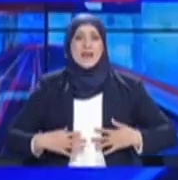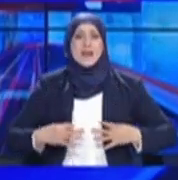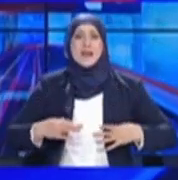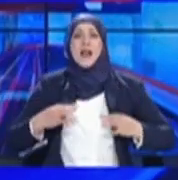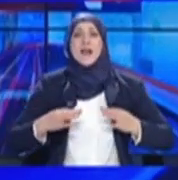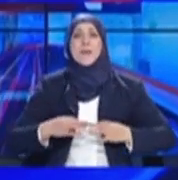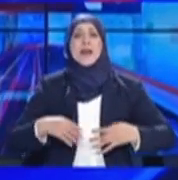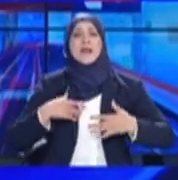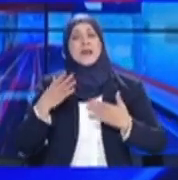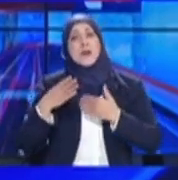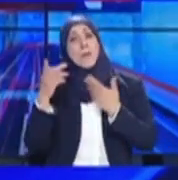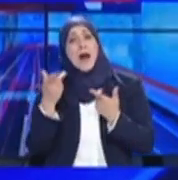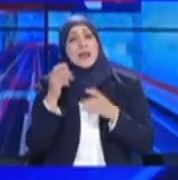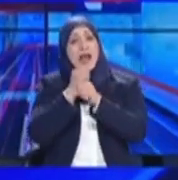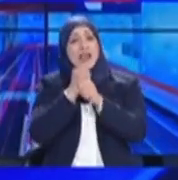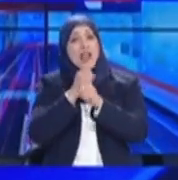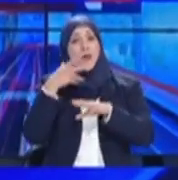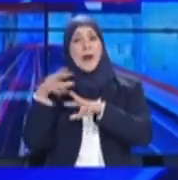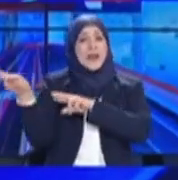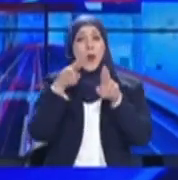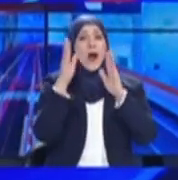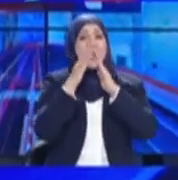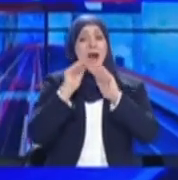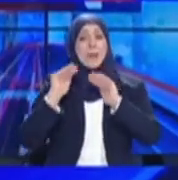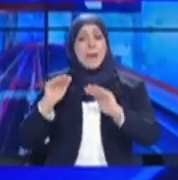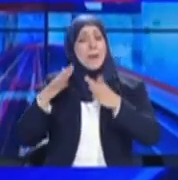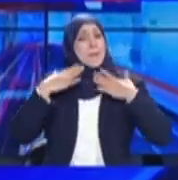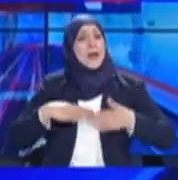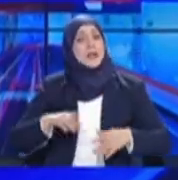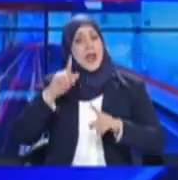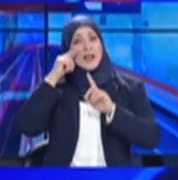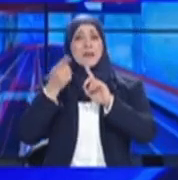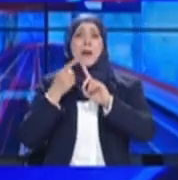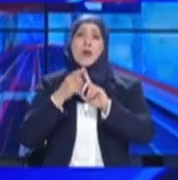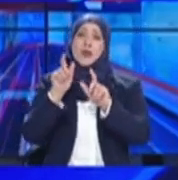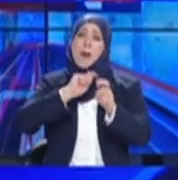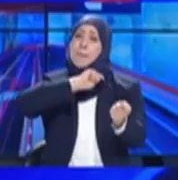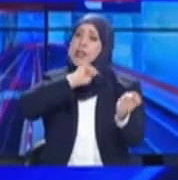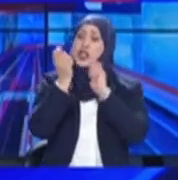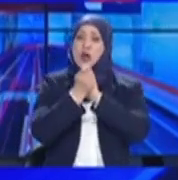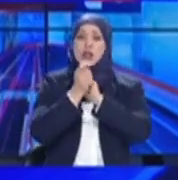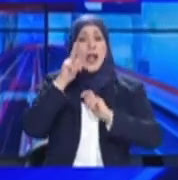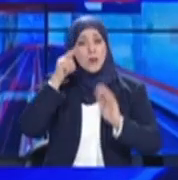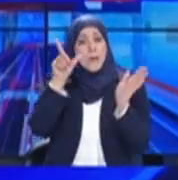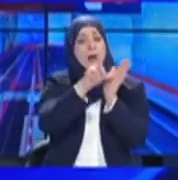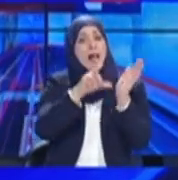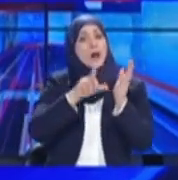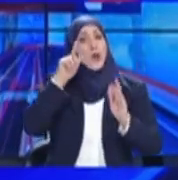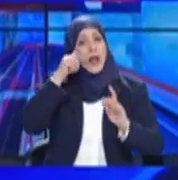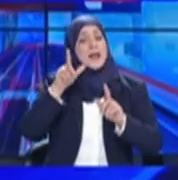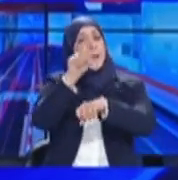بين اختير برشه ماذا بين يتحمل مسؤوليتها البلديه ورب القانون يلزم البلديه